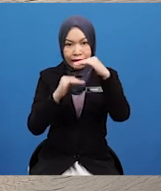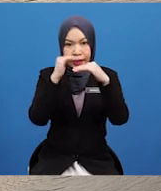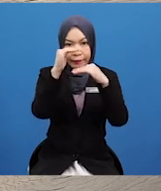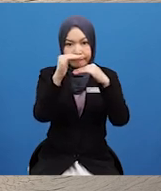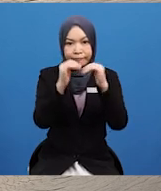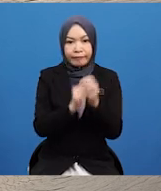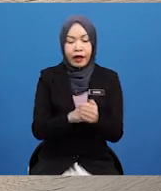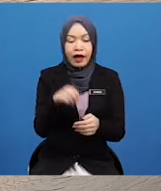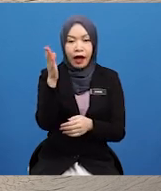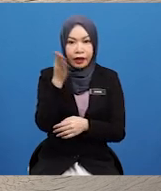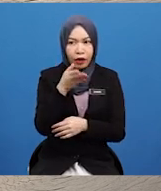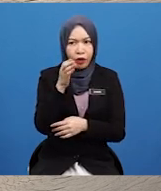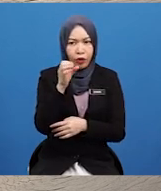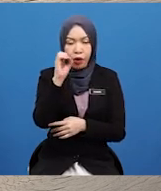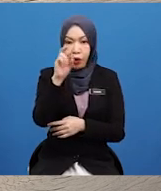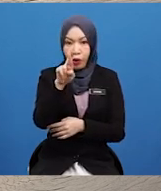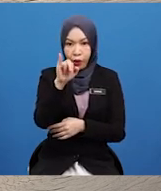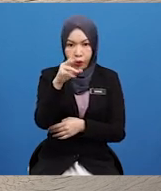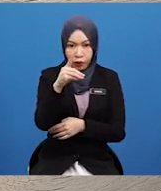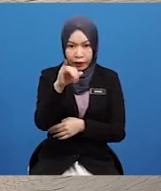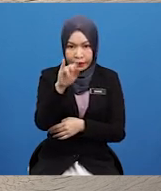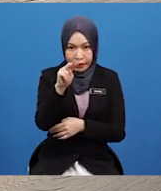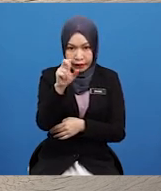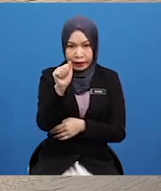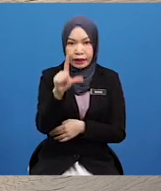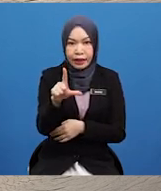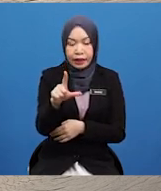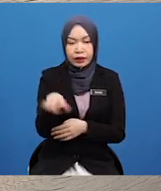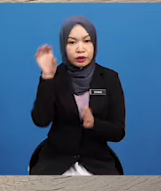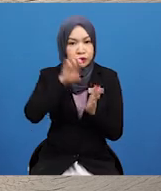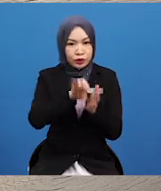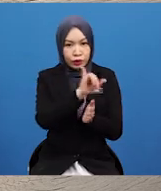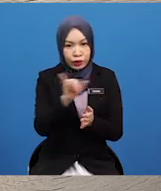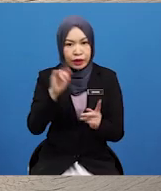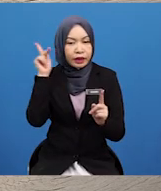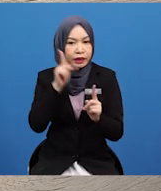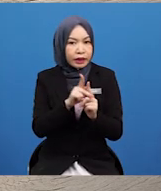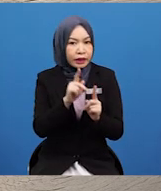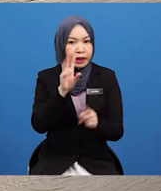kedua, ke-11, ke-101, ke-6,000.